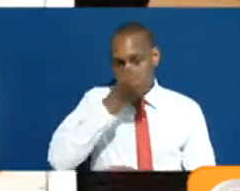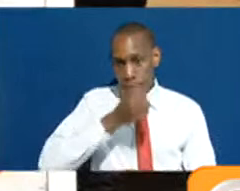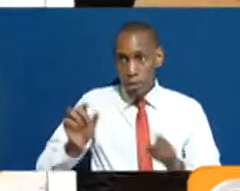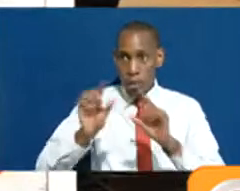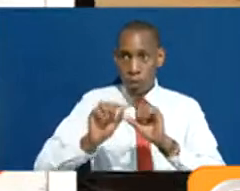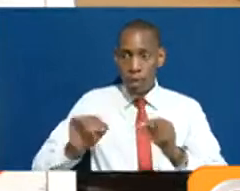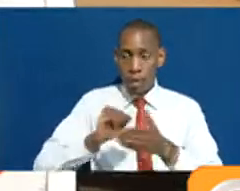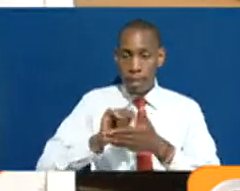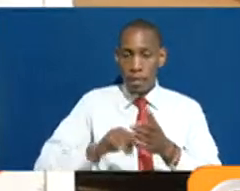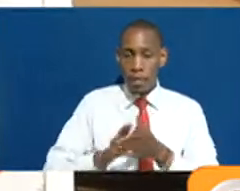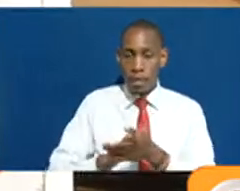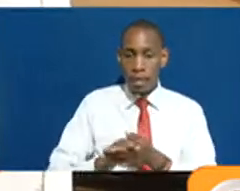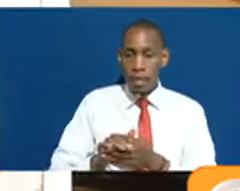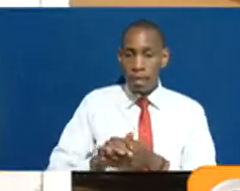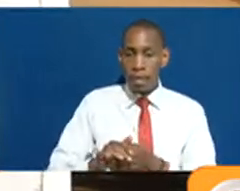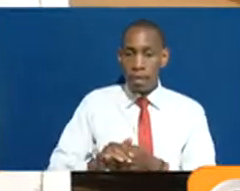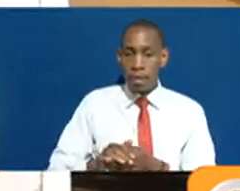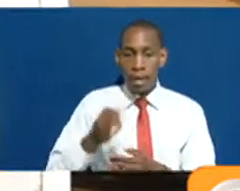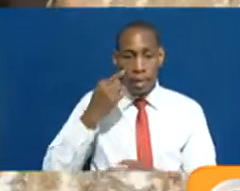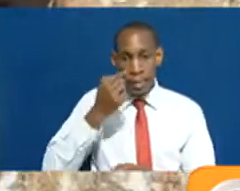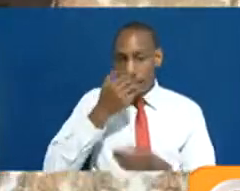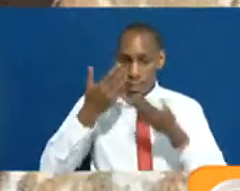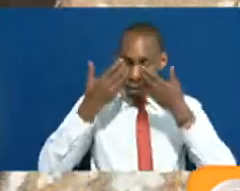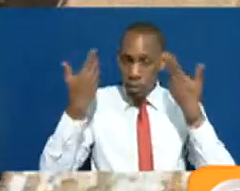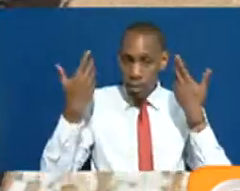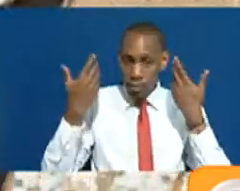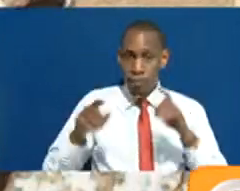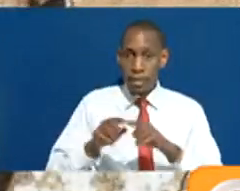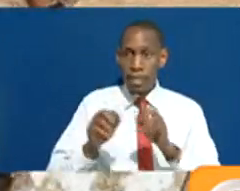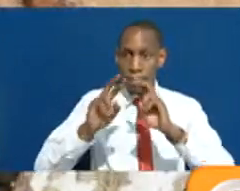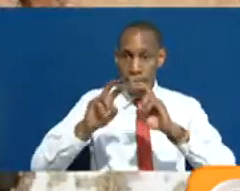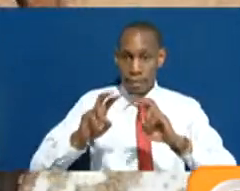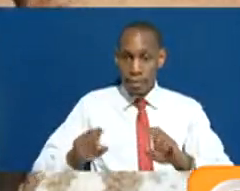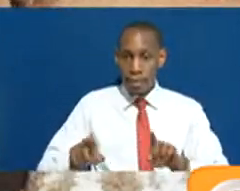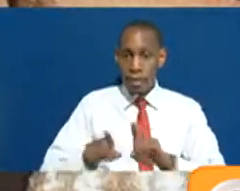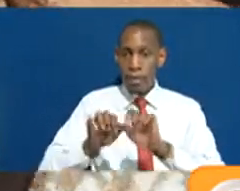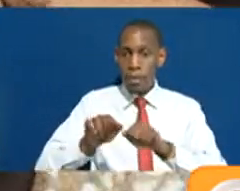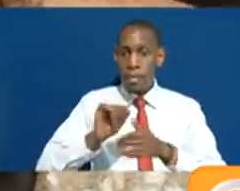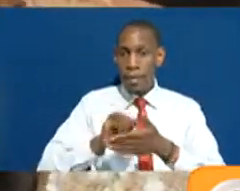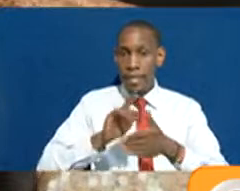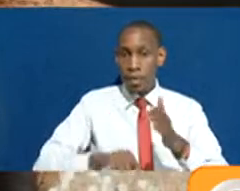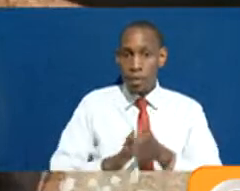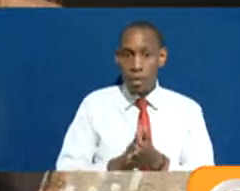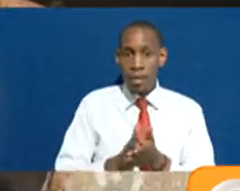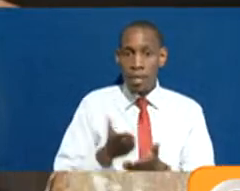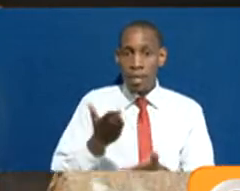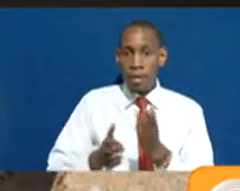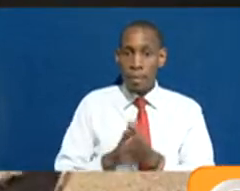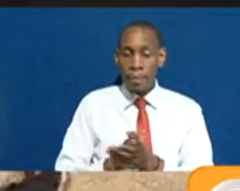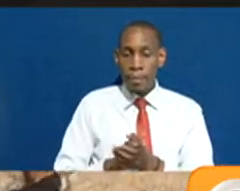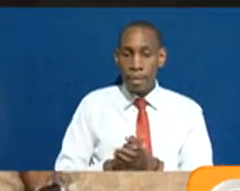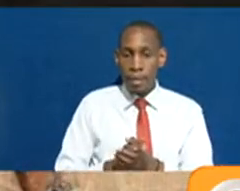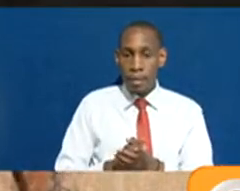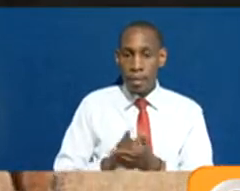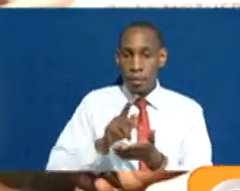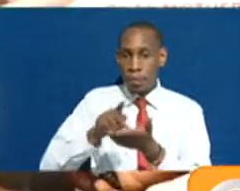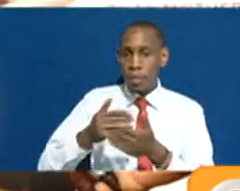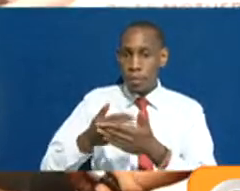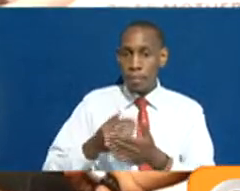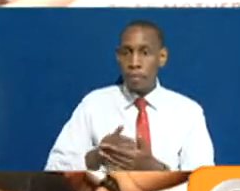madai ya kuwa Chiloba alikuwa ameng'olewa macho, huku wakichunguza pia uwezekano kuwa huenda alilawitiwa kabla ya kifo